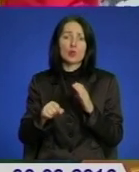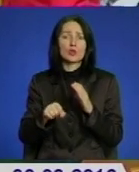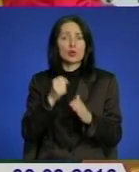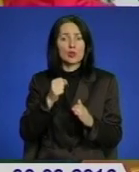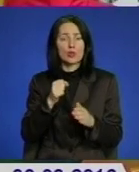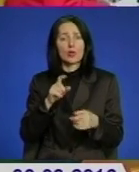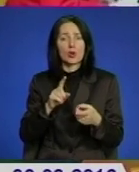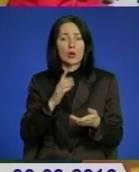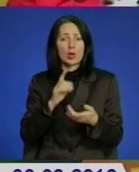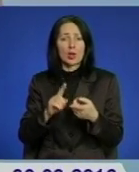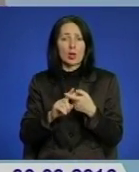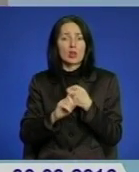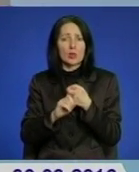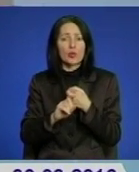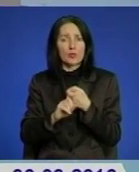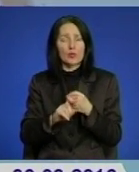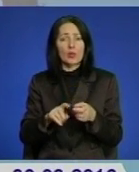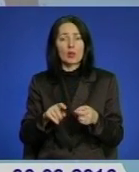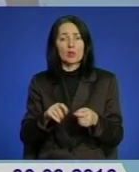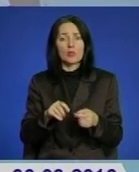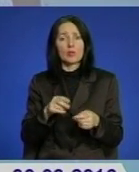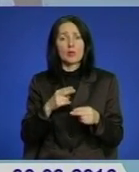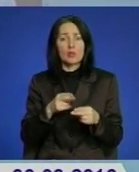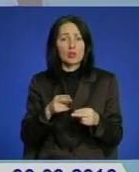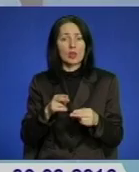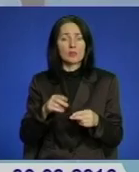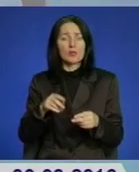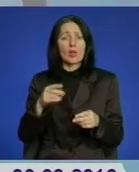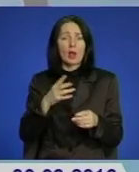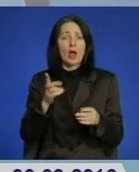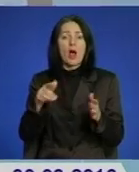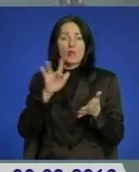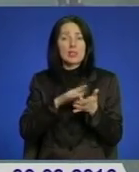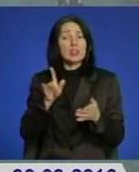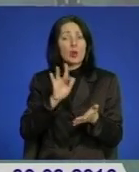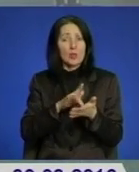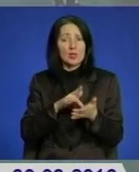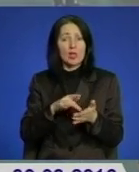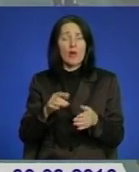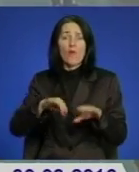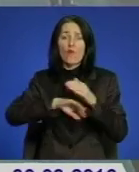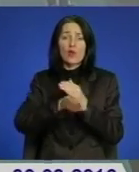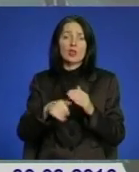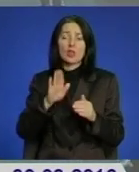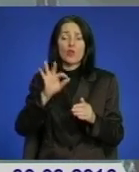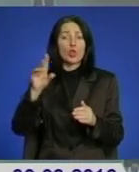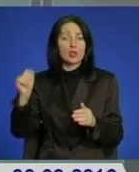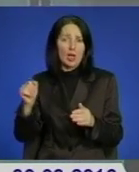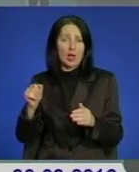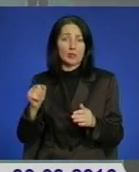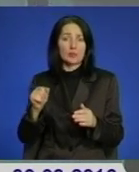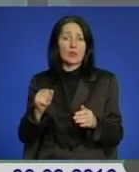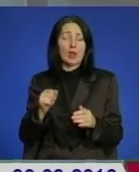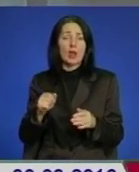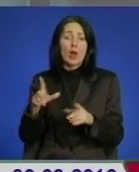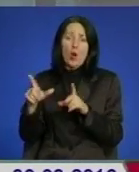6 березня у центрі Тернополя озброєні чоловіки викрали волонтера АТО Сергія Чижа. Його вивезли у поле, побили, там залишили